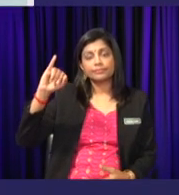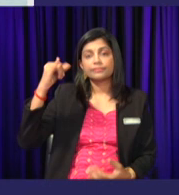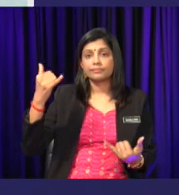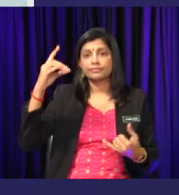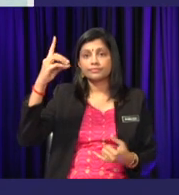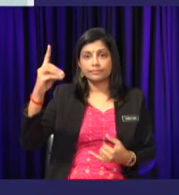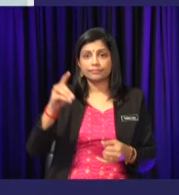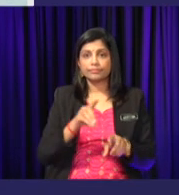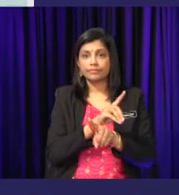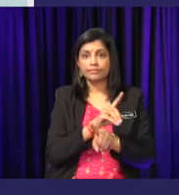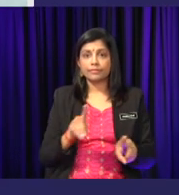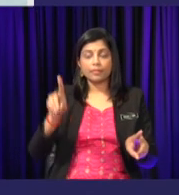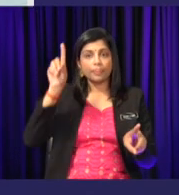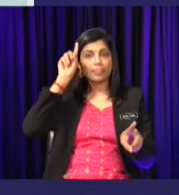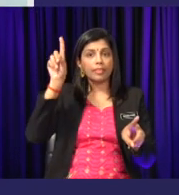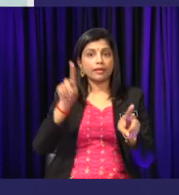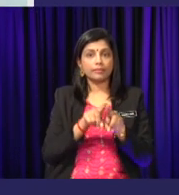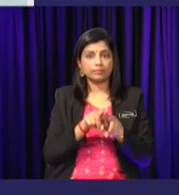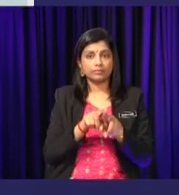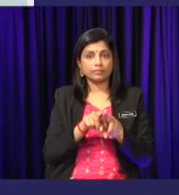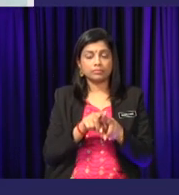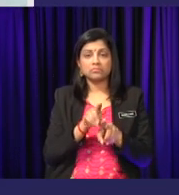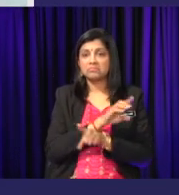dalam bahan itu